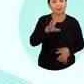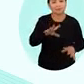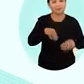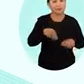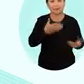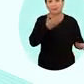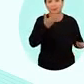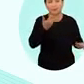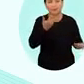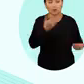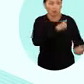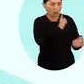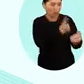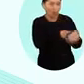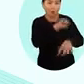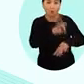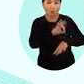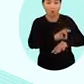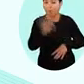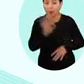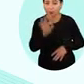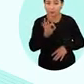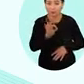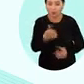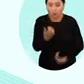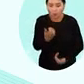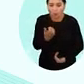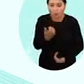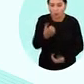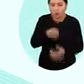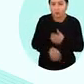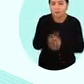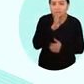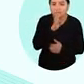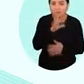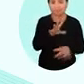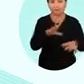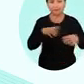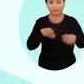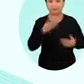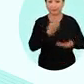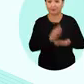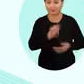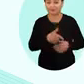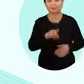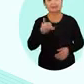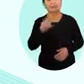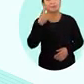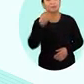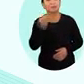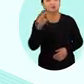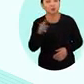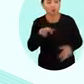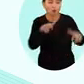мдээгүй болсон эмэгтэйд хүчтэй өвдөлт байхгүй ч ураг төрөхөд бэлэн болсныг мэдэрч байх мэдрэмжтэй байдаг.